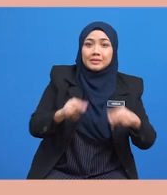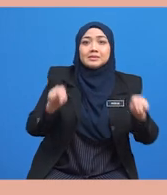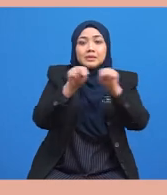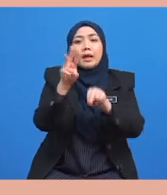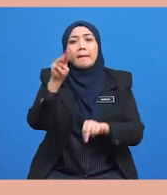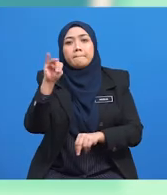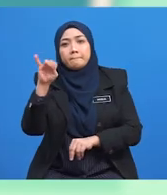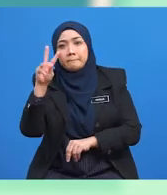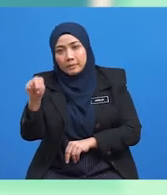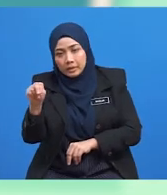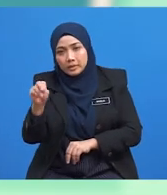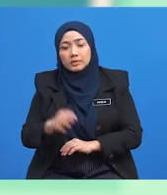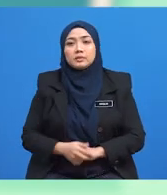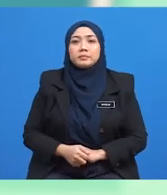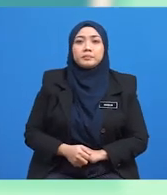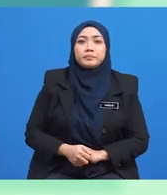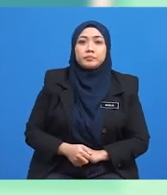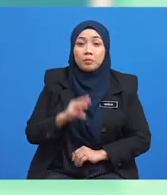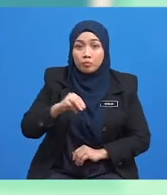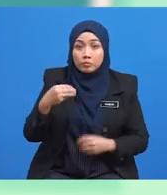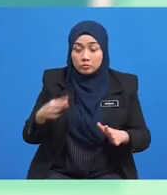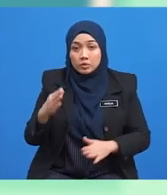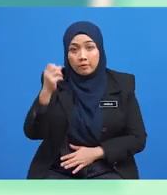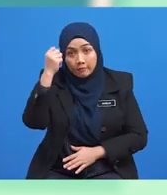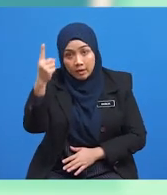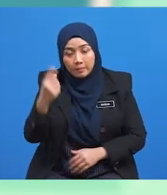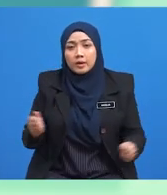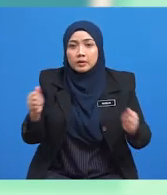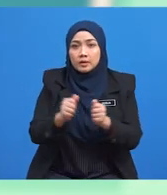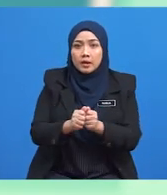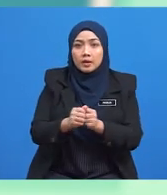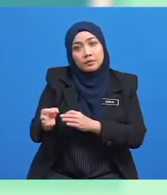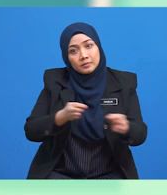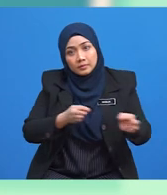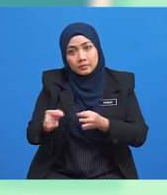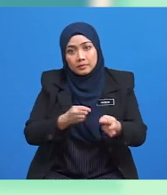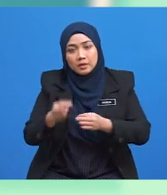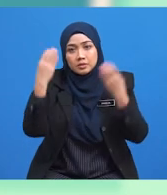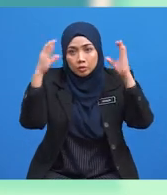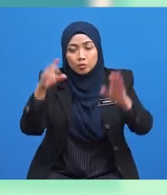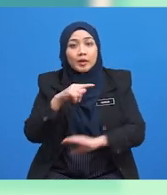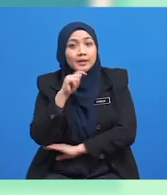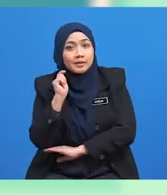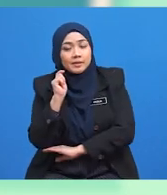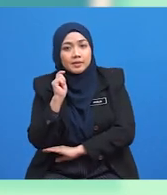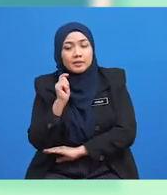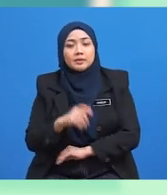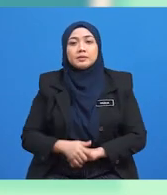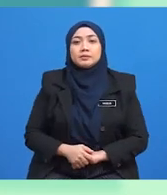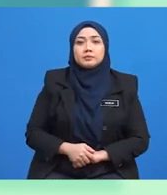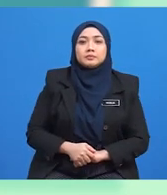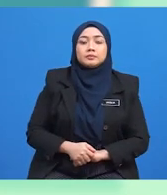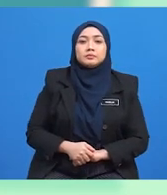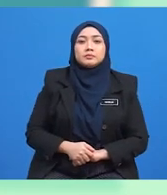tersebut. Adakah murid-murid faham dengan penerangan cikgu tadi? Bagus. Mari kita